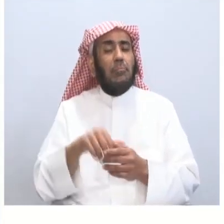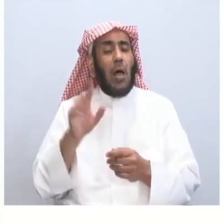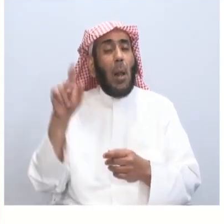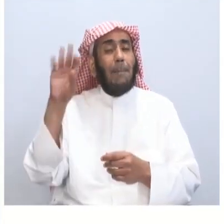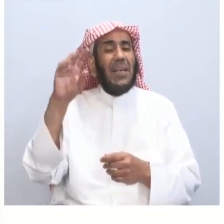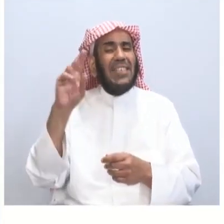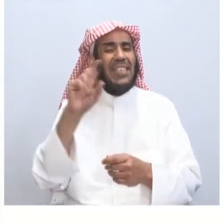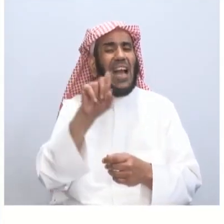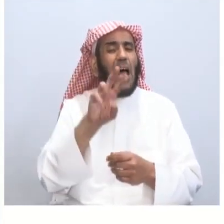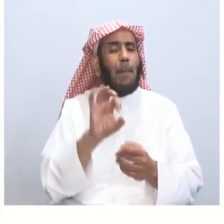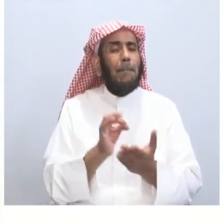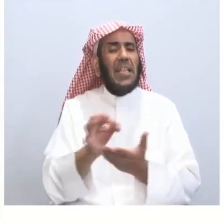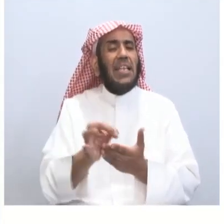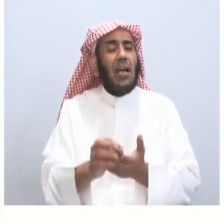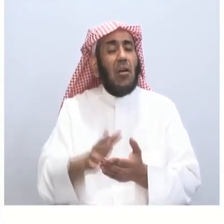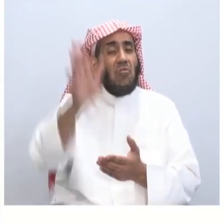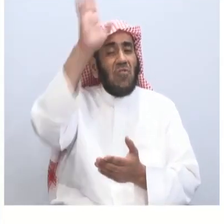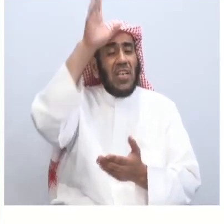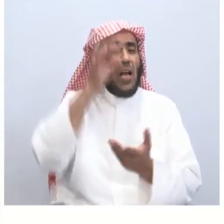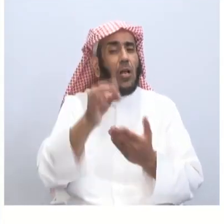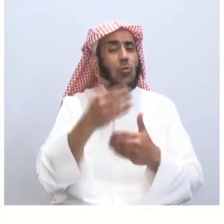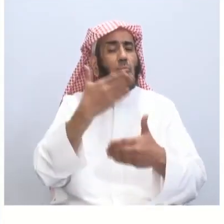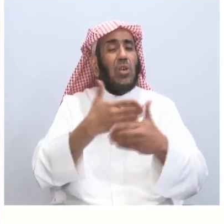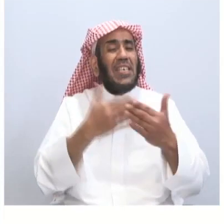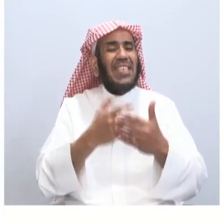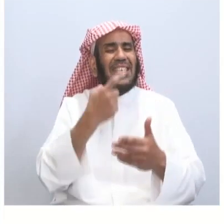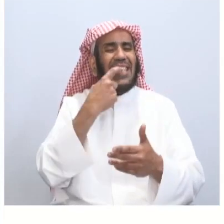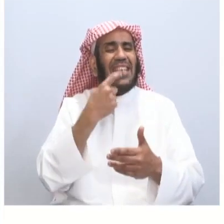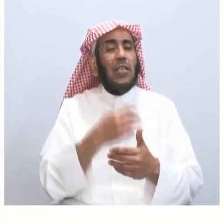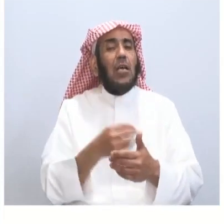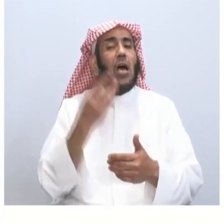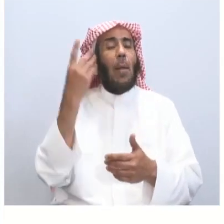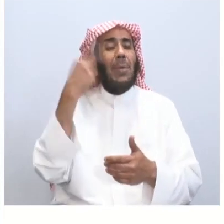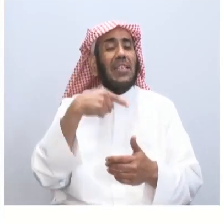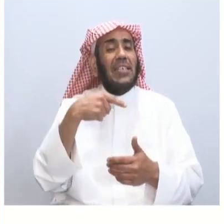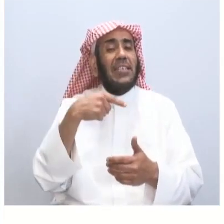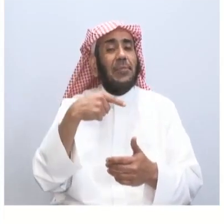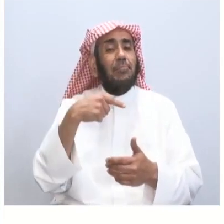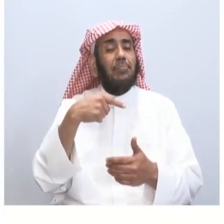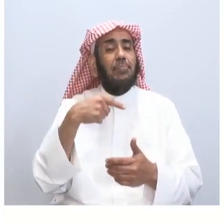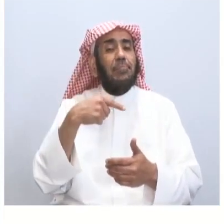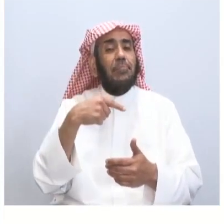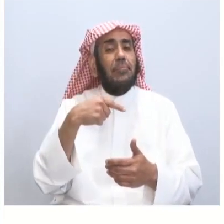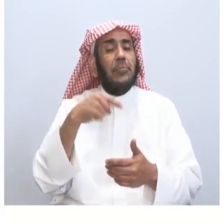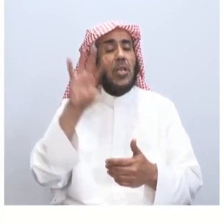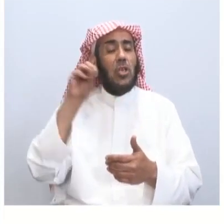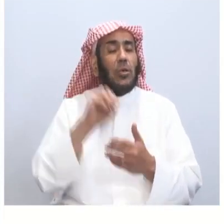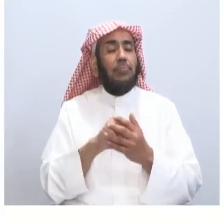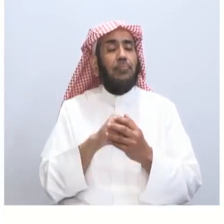هذه البصره التي بنيت سنه 14